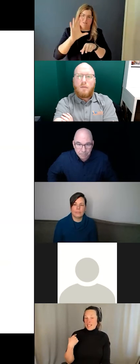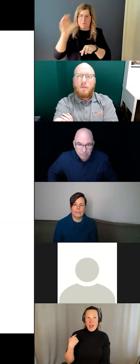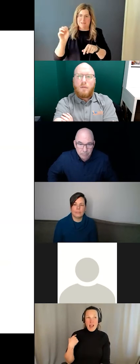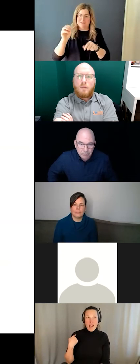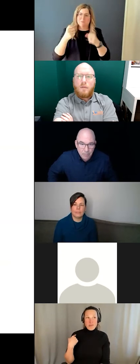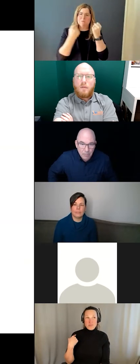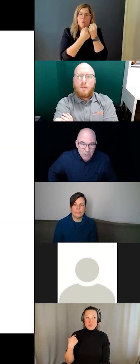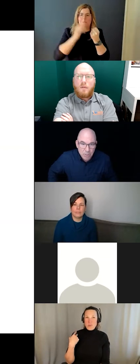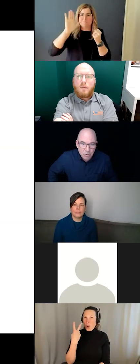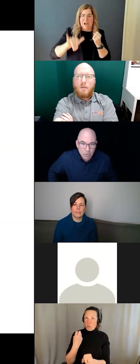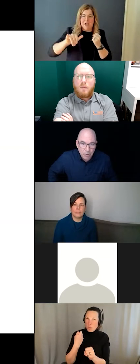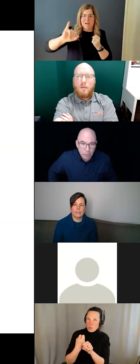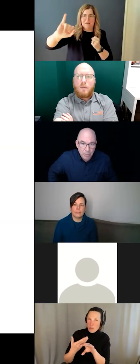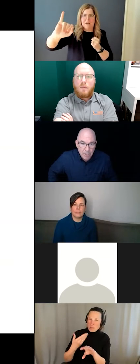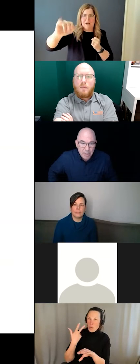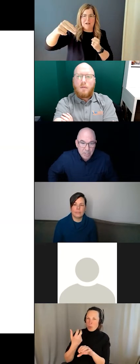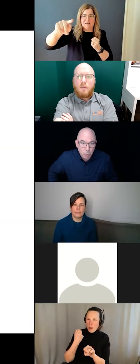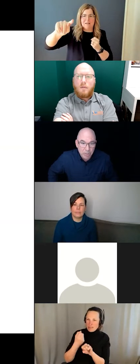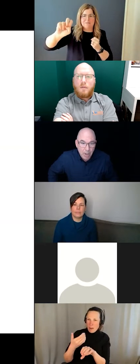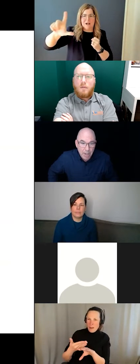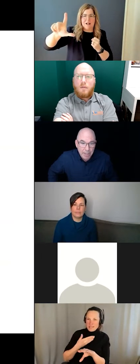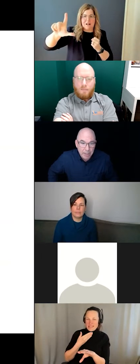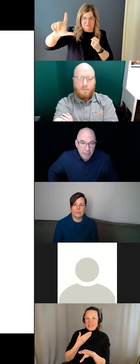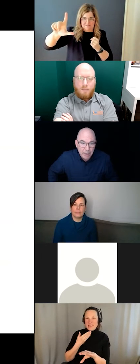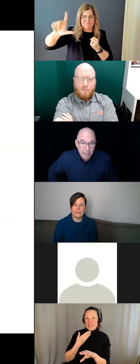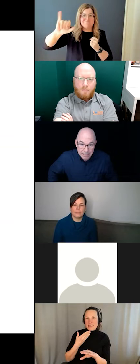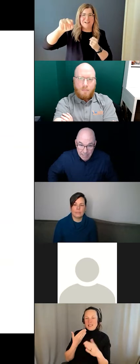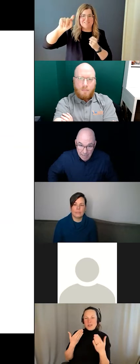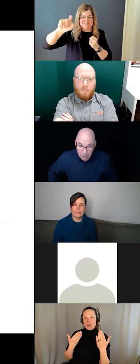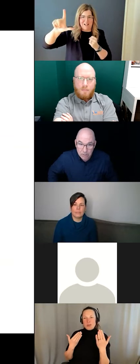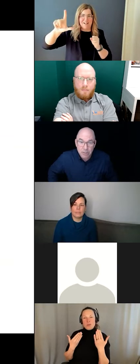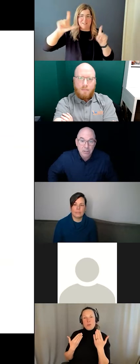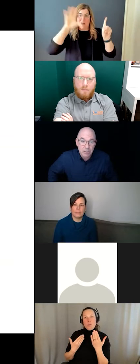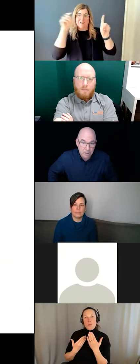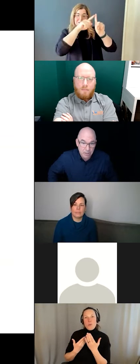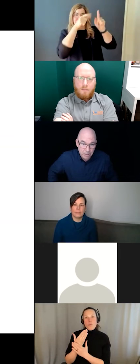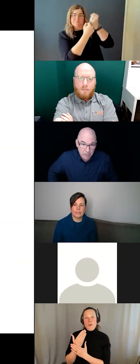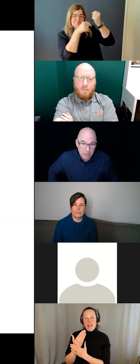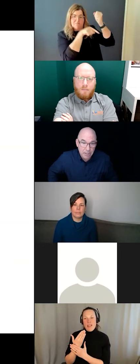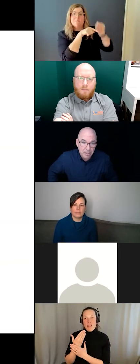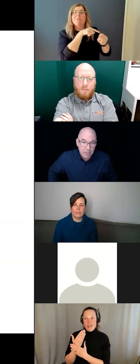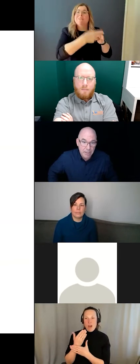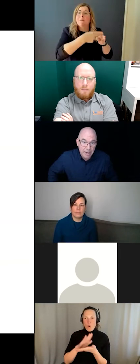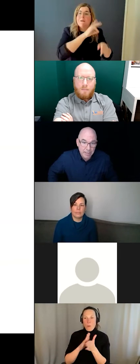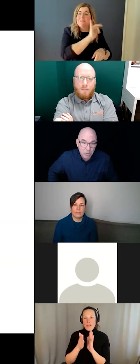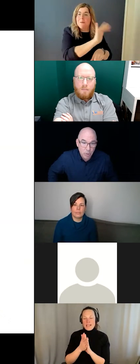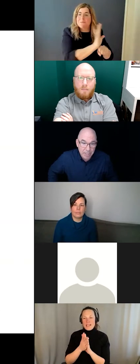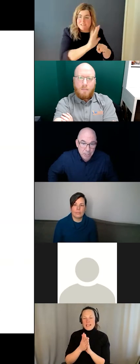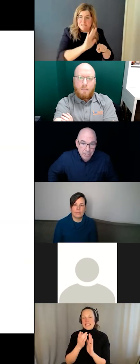ressort, qui est sorti il n'y a pas trop longtemps, il y a 2-3 ans de cela. Une nouvelle firme qui est supportée